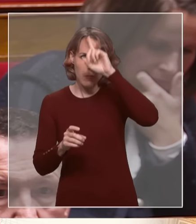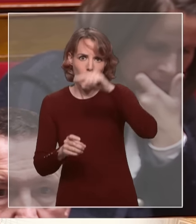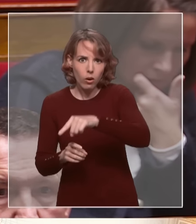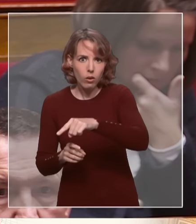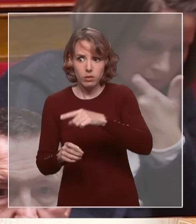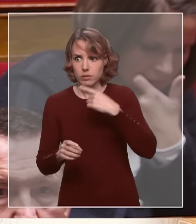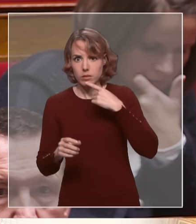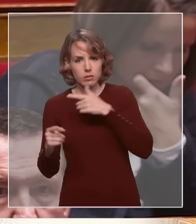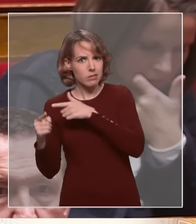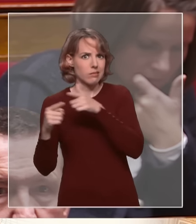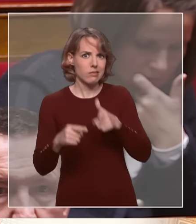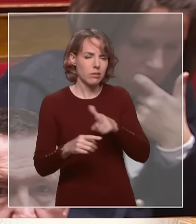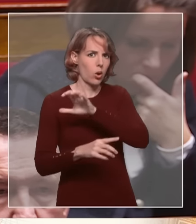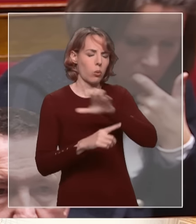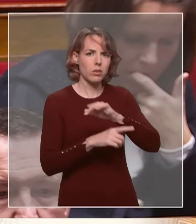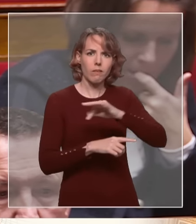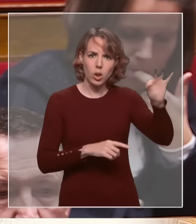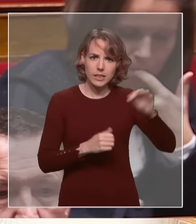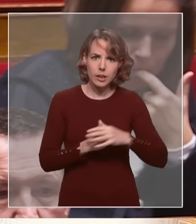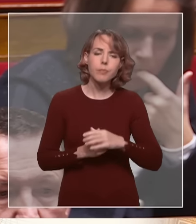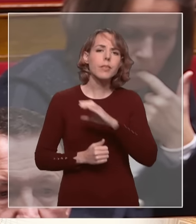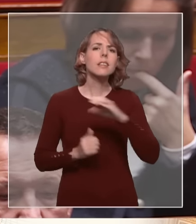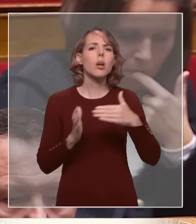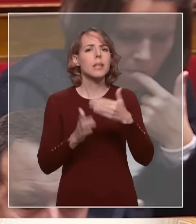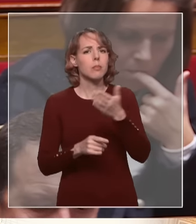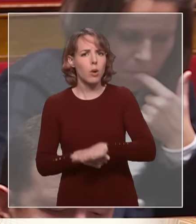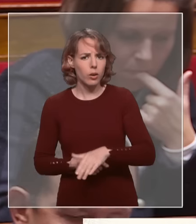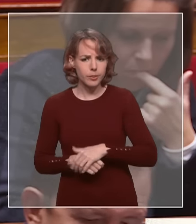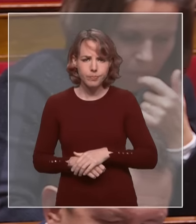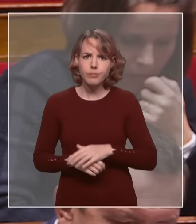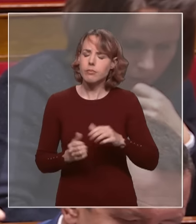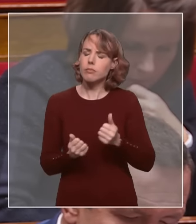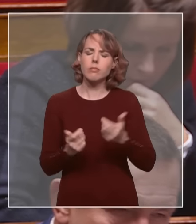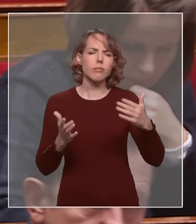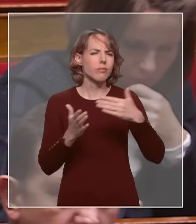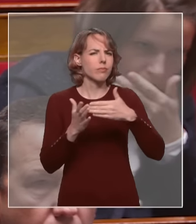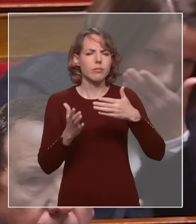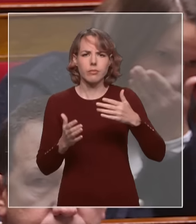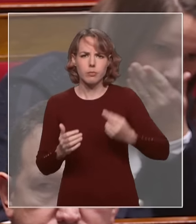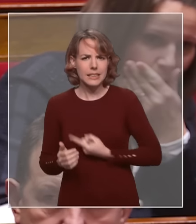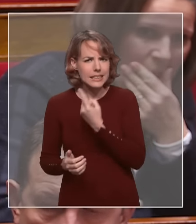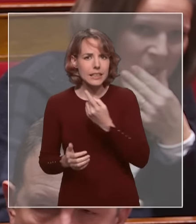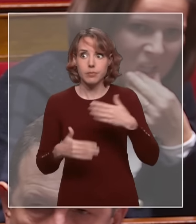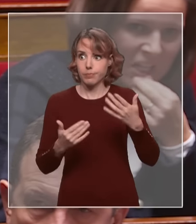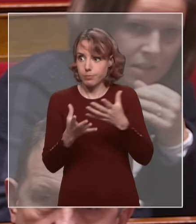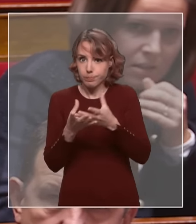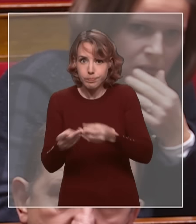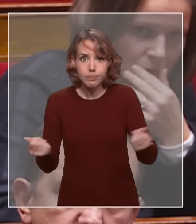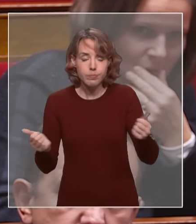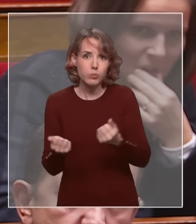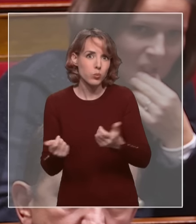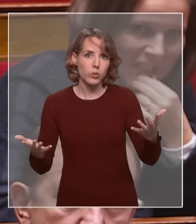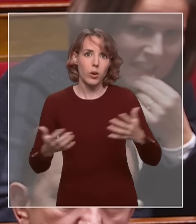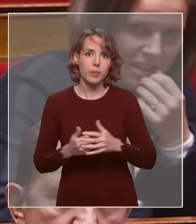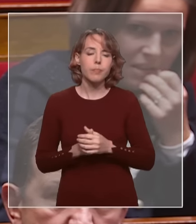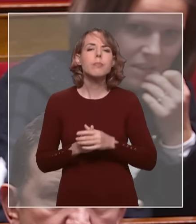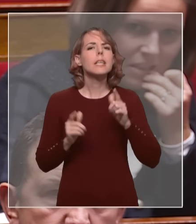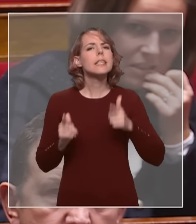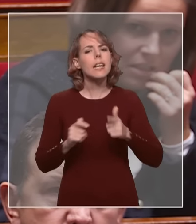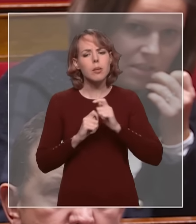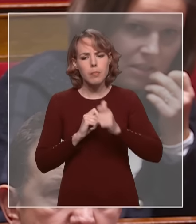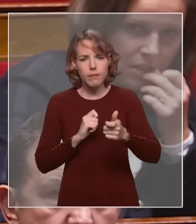morts, 30 000 sont revenus blessés de guerre ou invalides, 10 000 ont été portés disparus. Et après la guerre, le sort qui leur a été réservé par